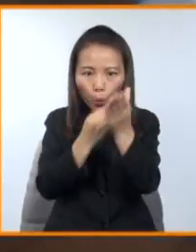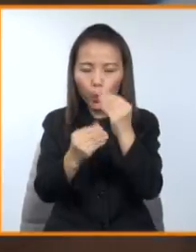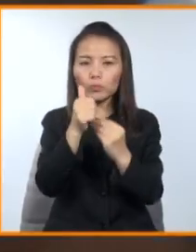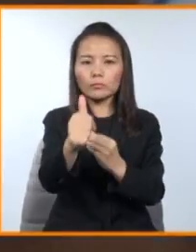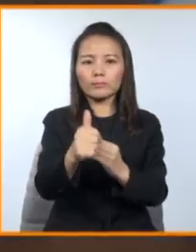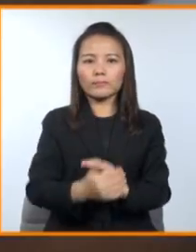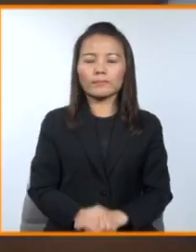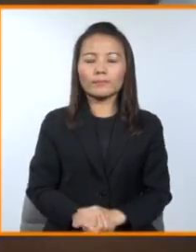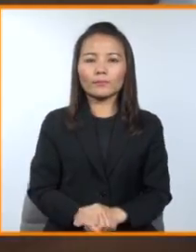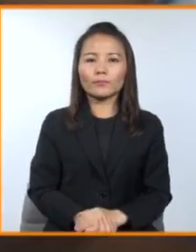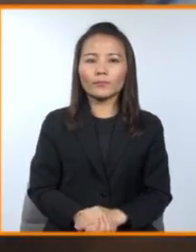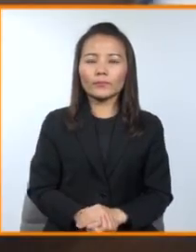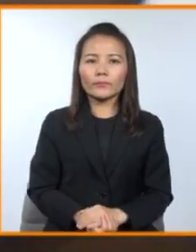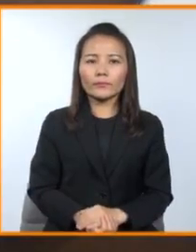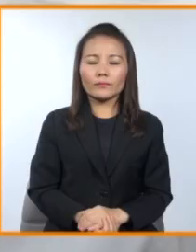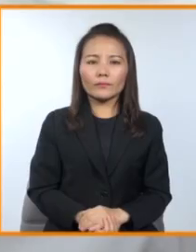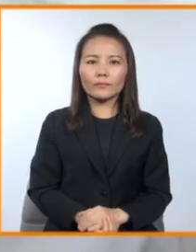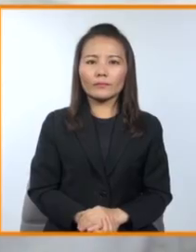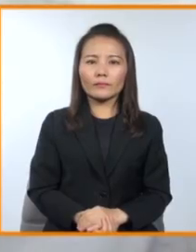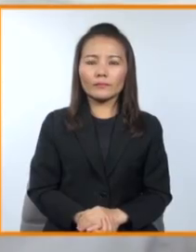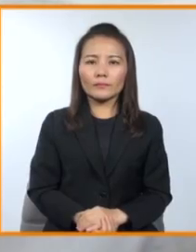ก่เด็กๆ